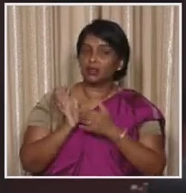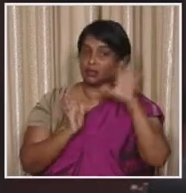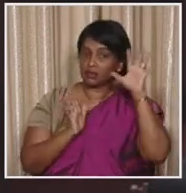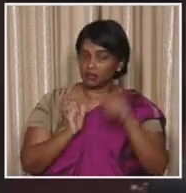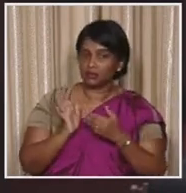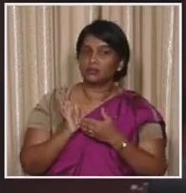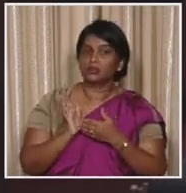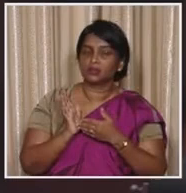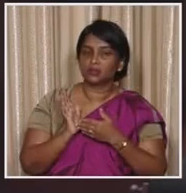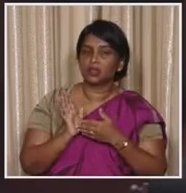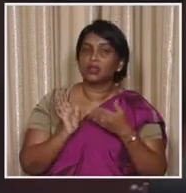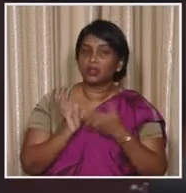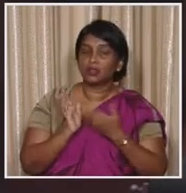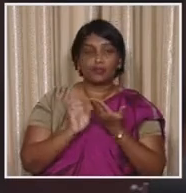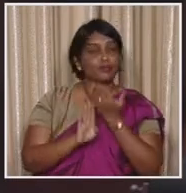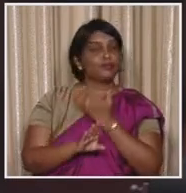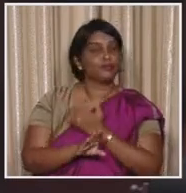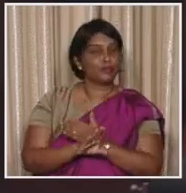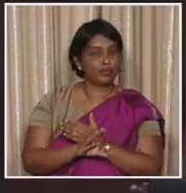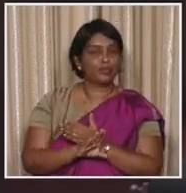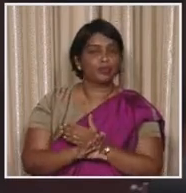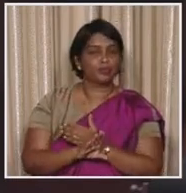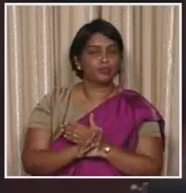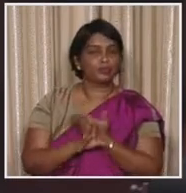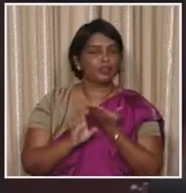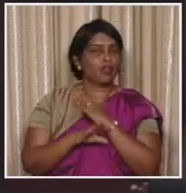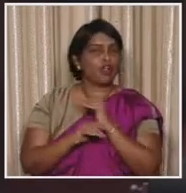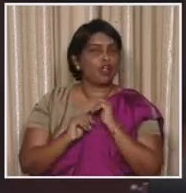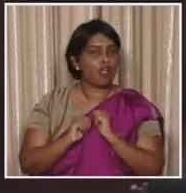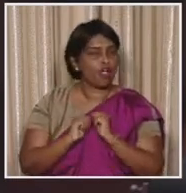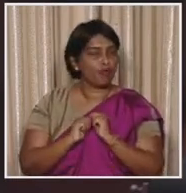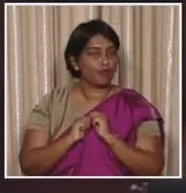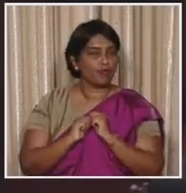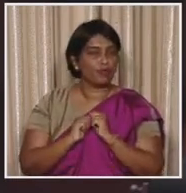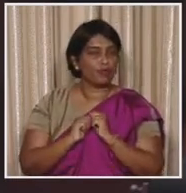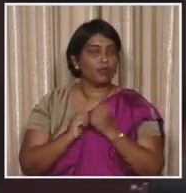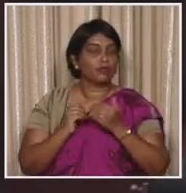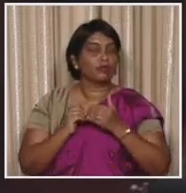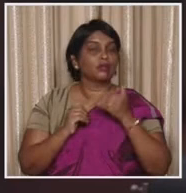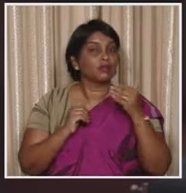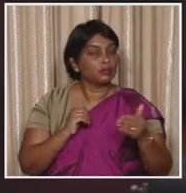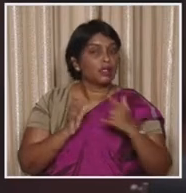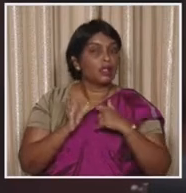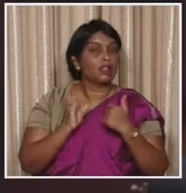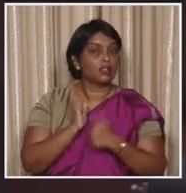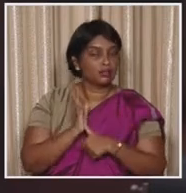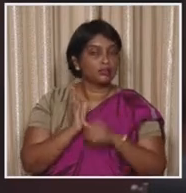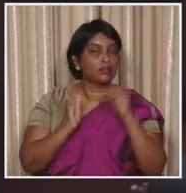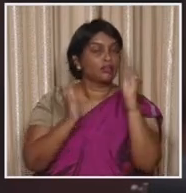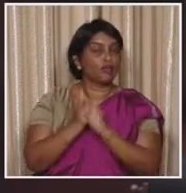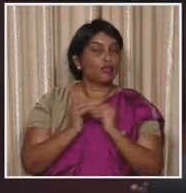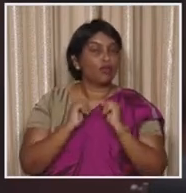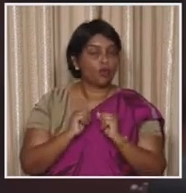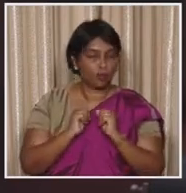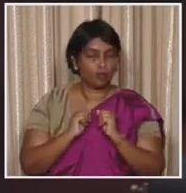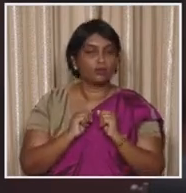ඉද්දී එතකොට මීට කලින් exempted ඒවා මොනවාද? ඊළඟට ඊළඟට ගේන පනත තුල අඩංගු කාරණා